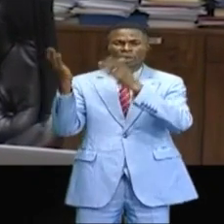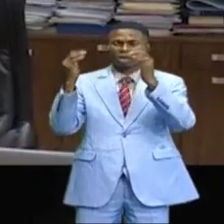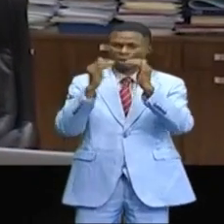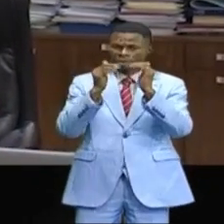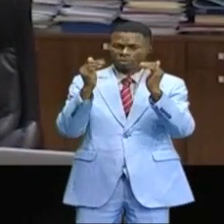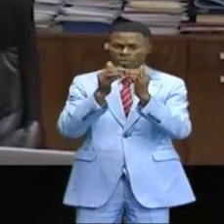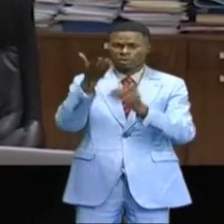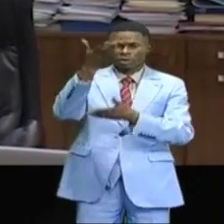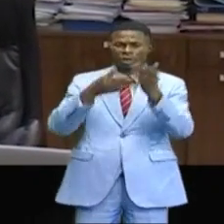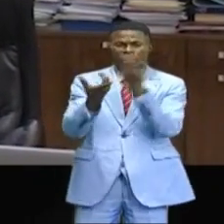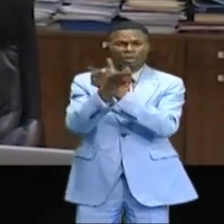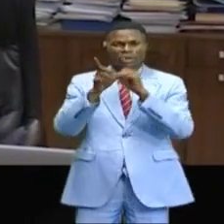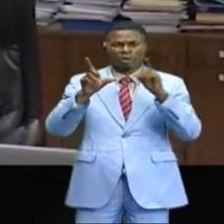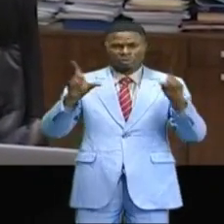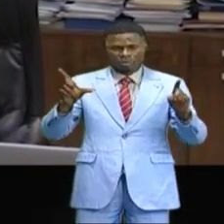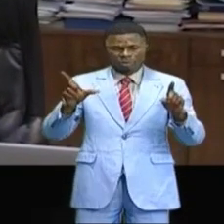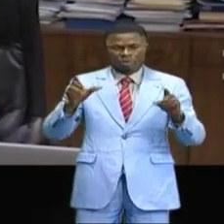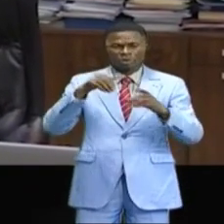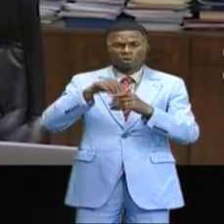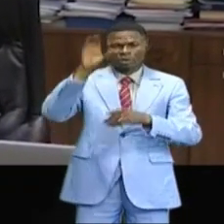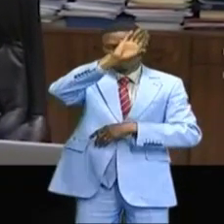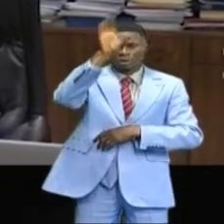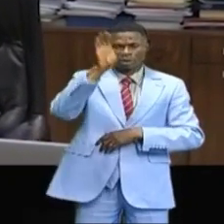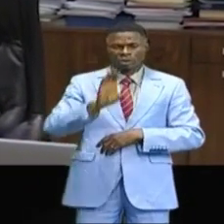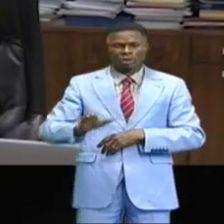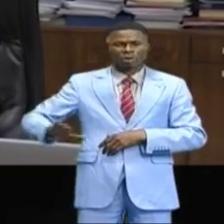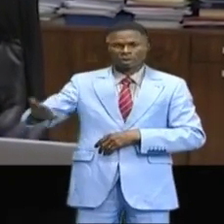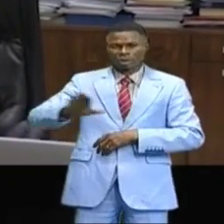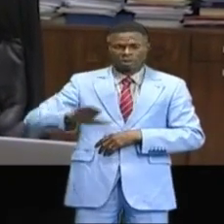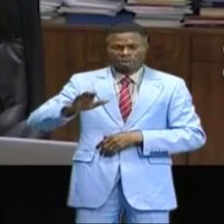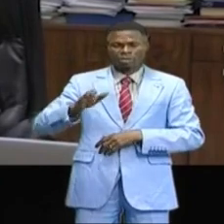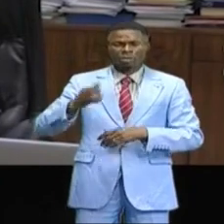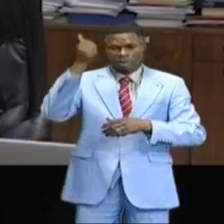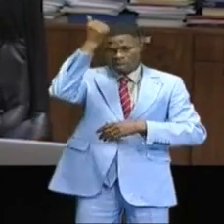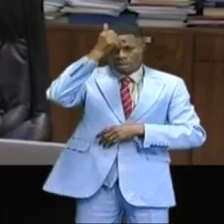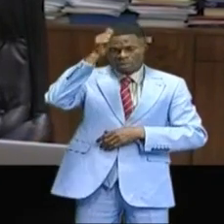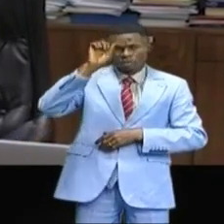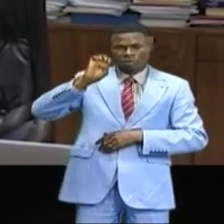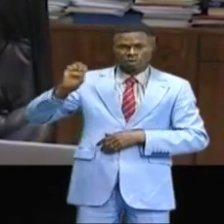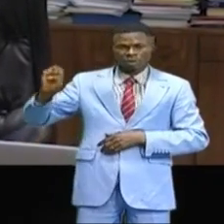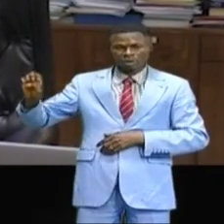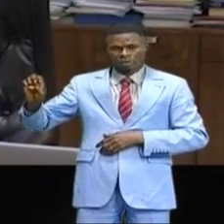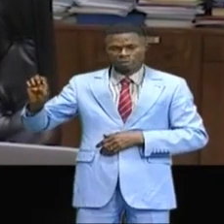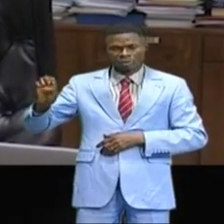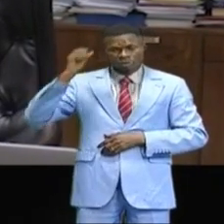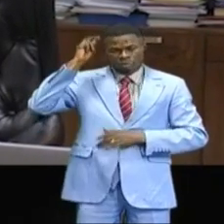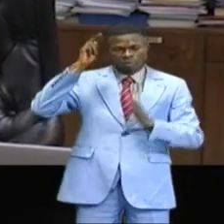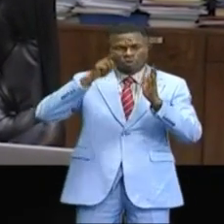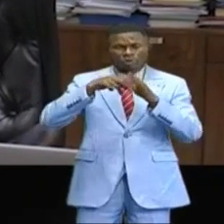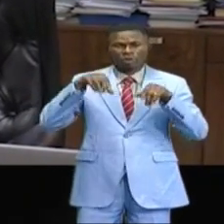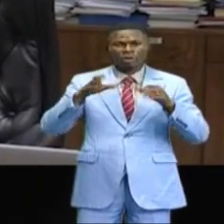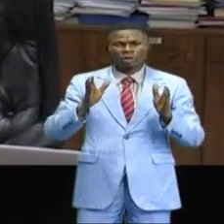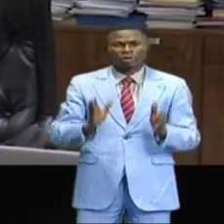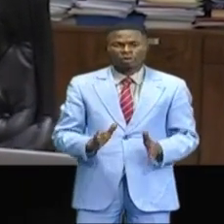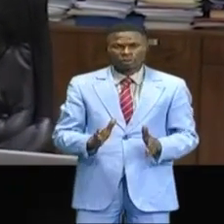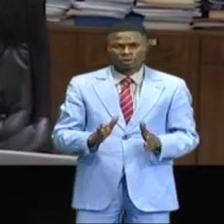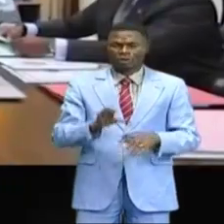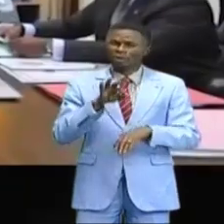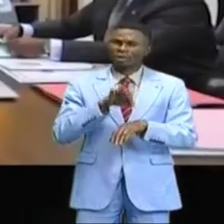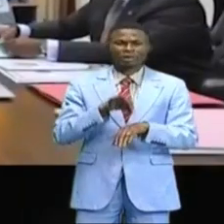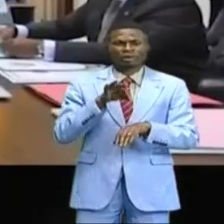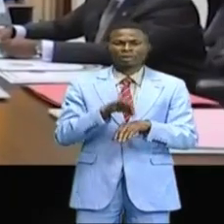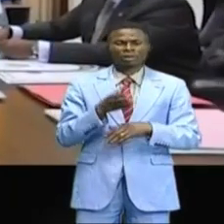de libre-échange au sein de la communauté des États de l'Afrique de l'Est. Pour le gouvernement congolais, c'était une